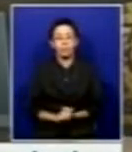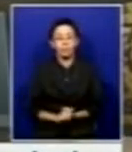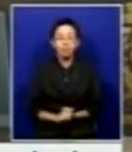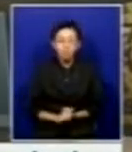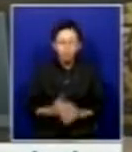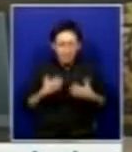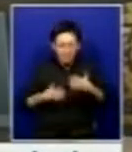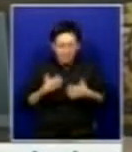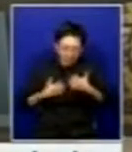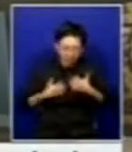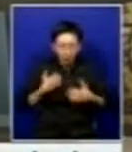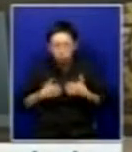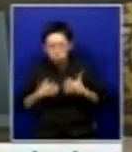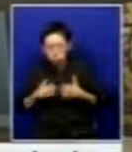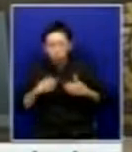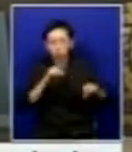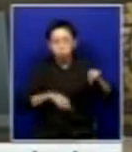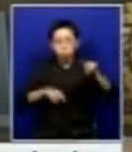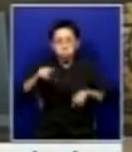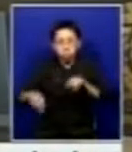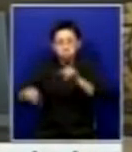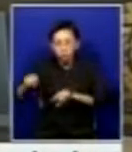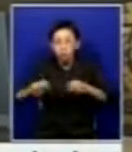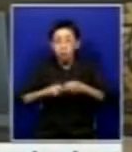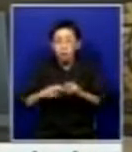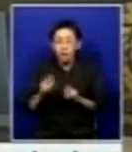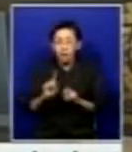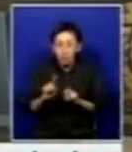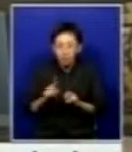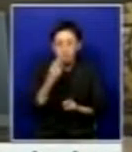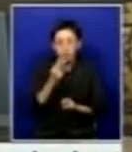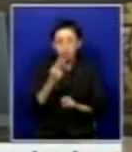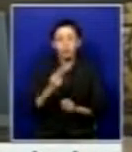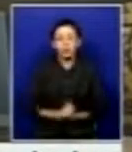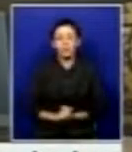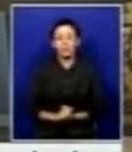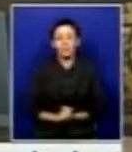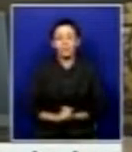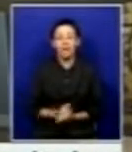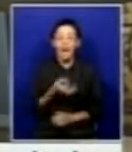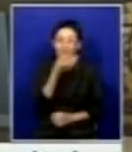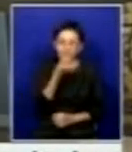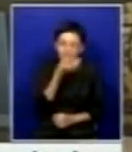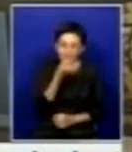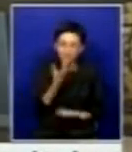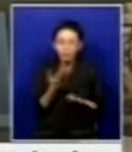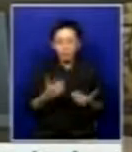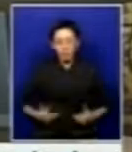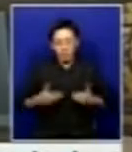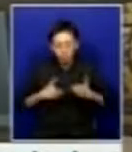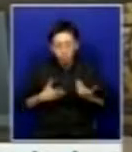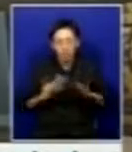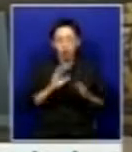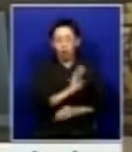ไปได้ผลกระทบเรื่องอะไรก็ว่าไปตามสถานะอาชีพความเป็นอยู่ของแต่ละท่านแต่ละค